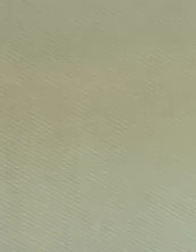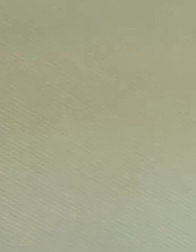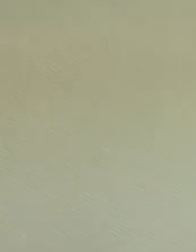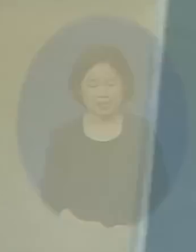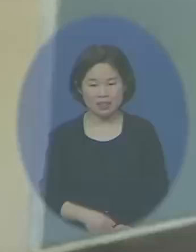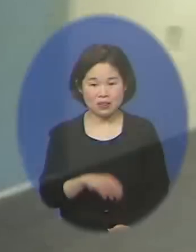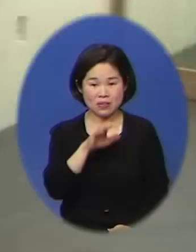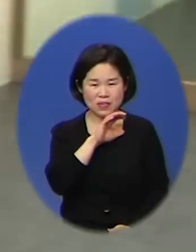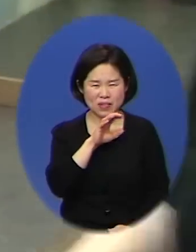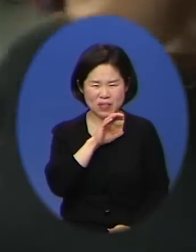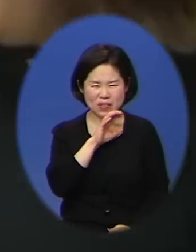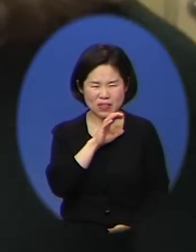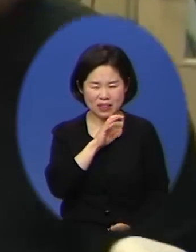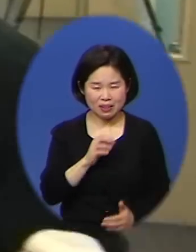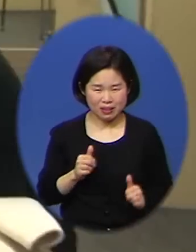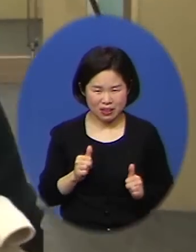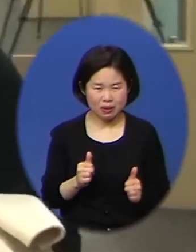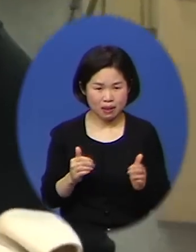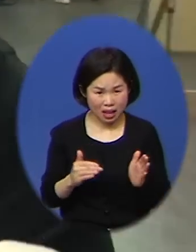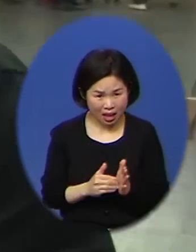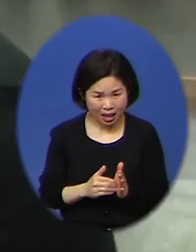연습 많이 했어요?